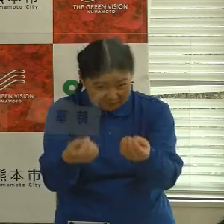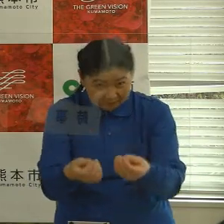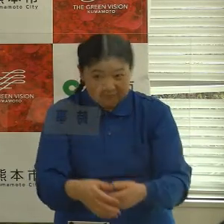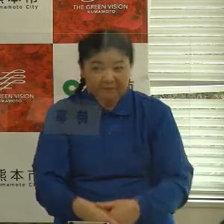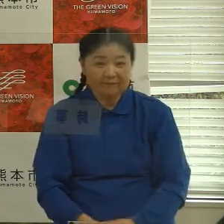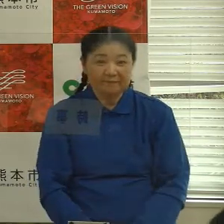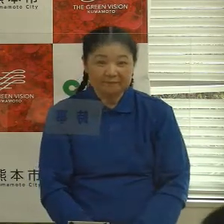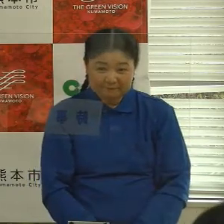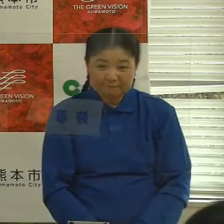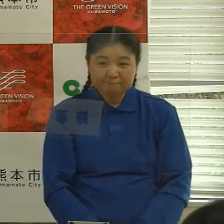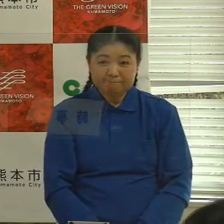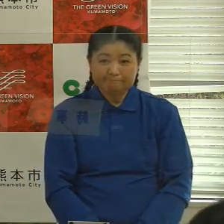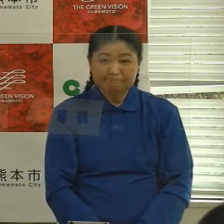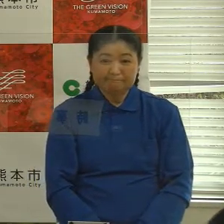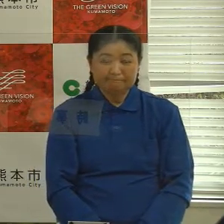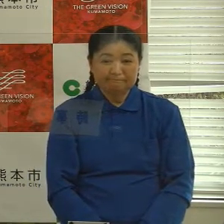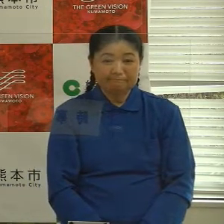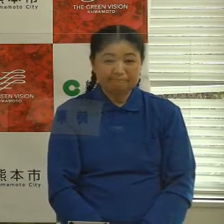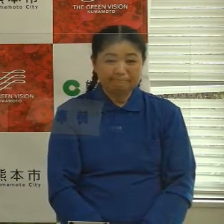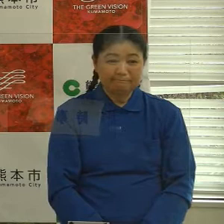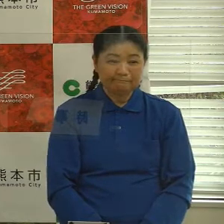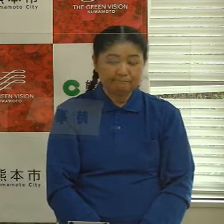です。